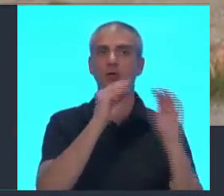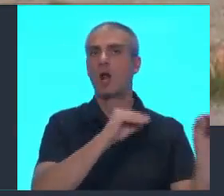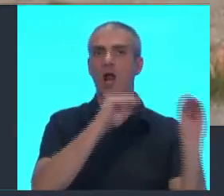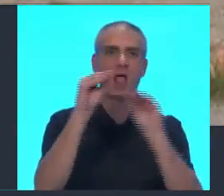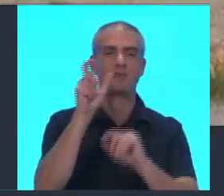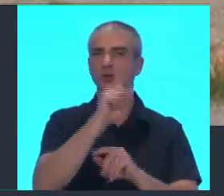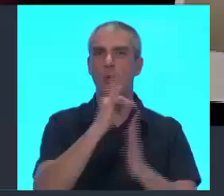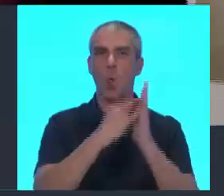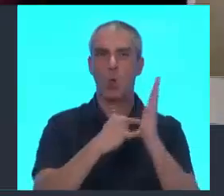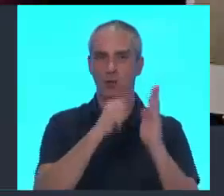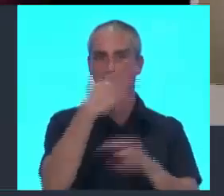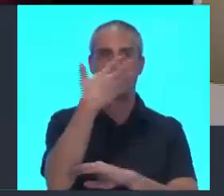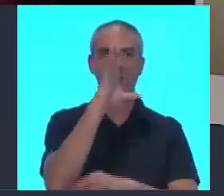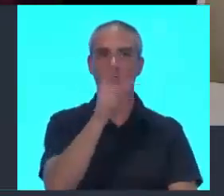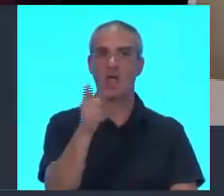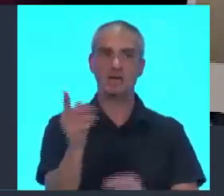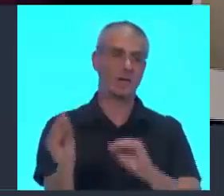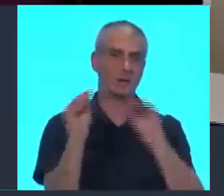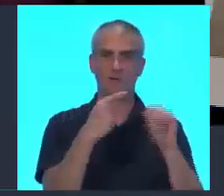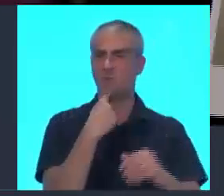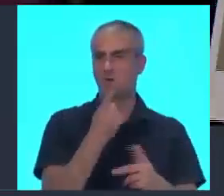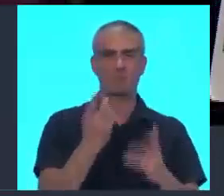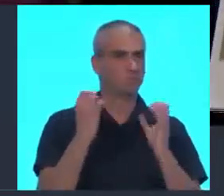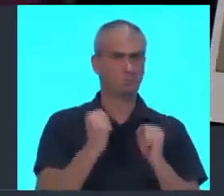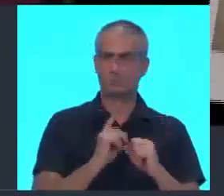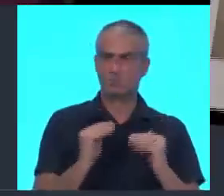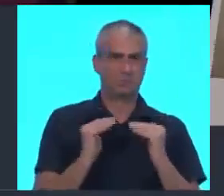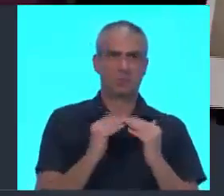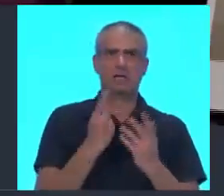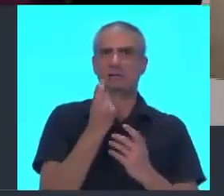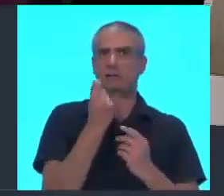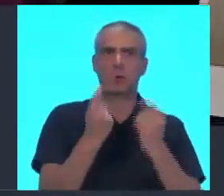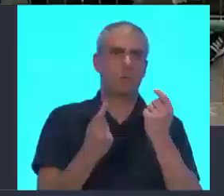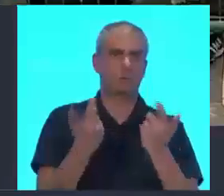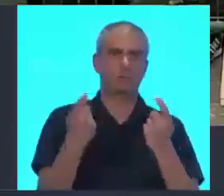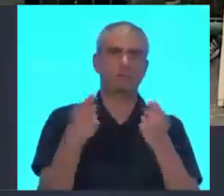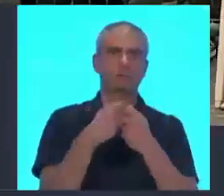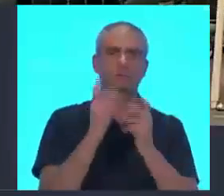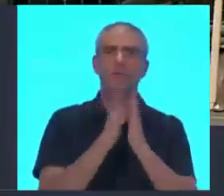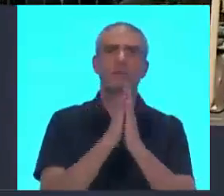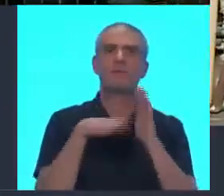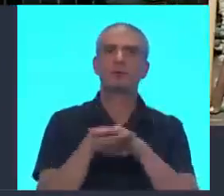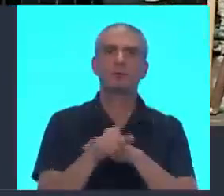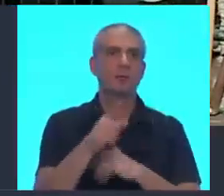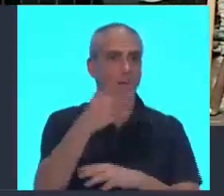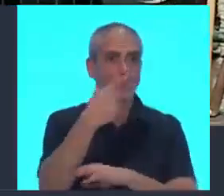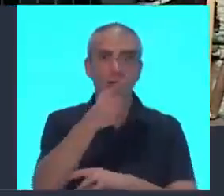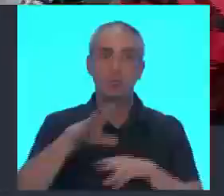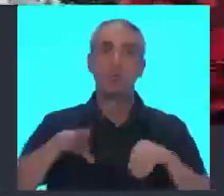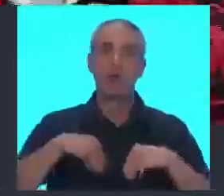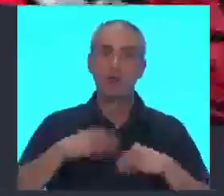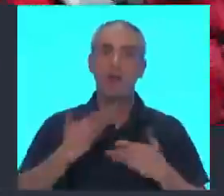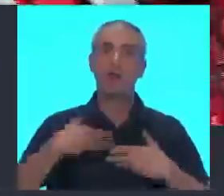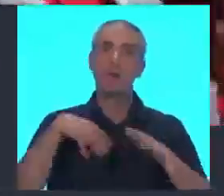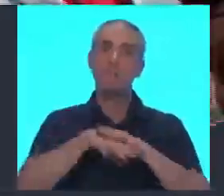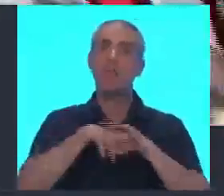בלתי חוקיים ממדינות אפריקה, וטוען כי בוודאי אין מקום לקבוע סכום כזה או אחר בעבור מבקש מקלט. Is your country willing to take in